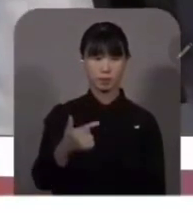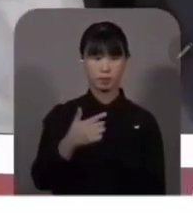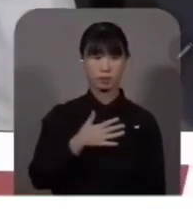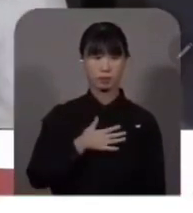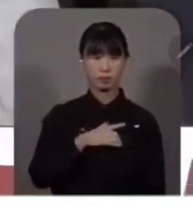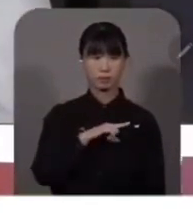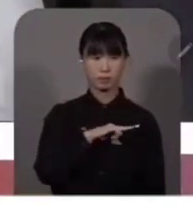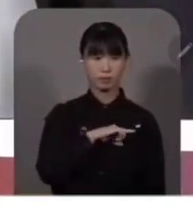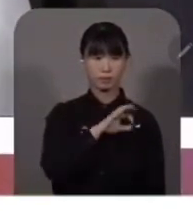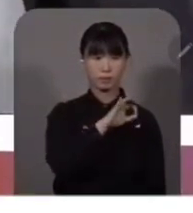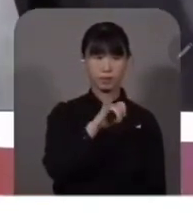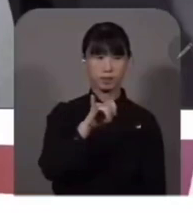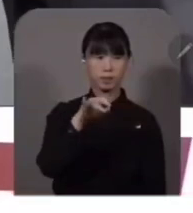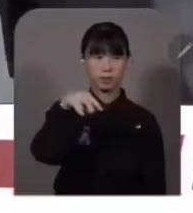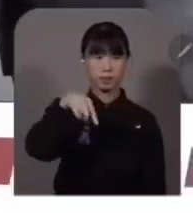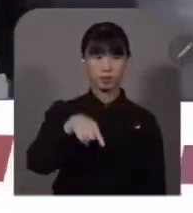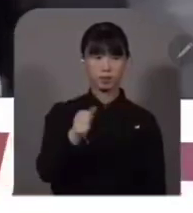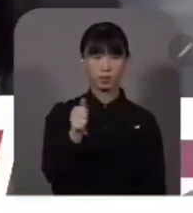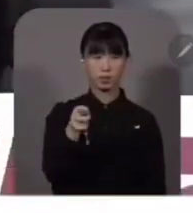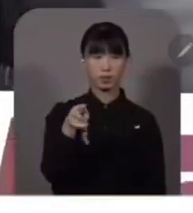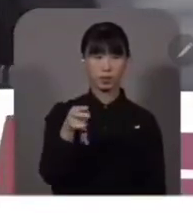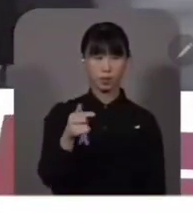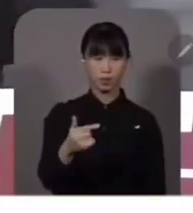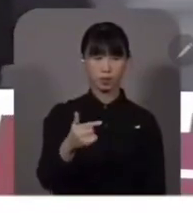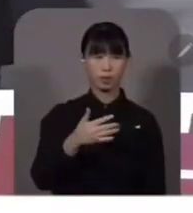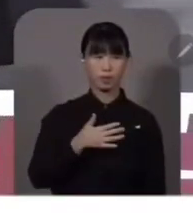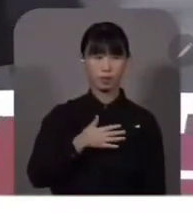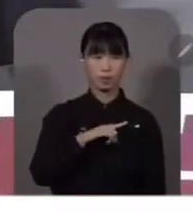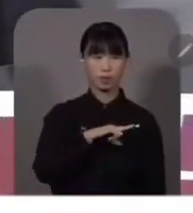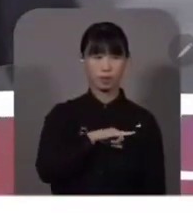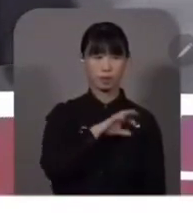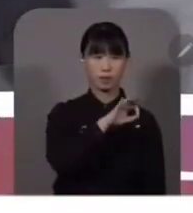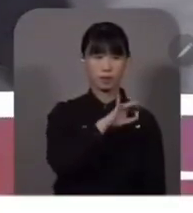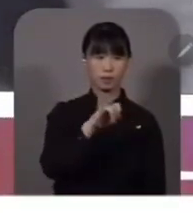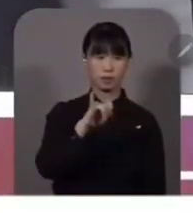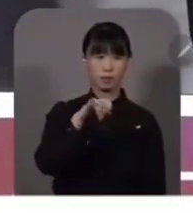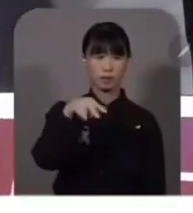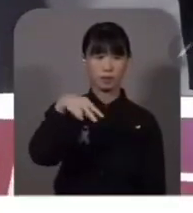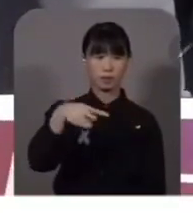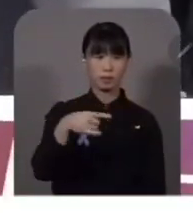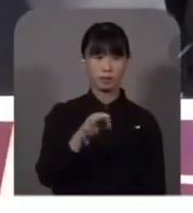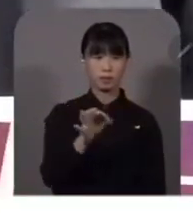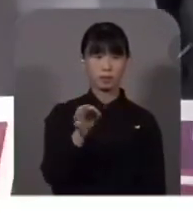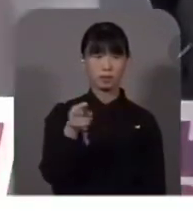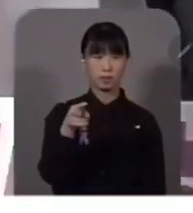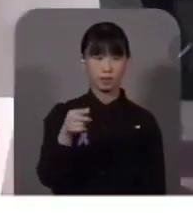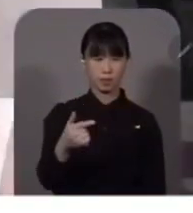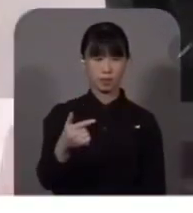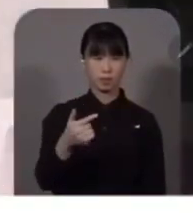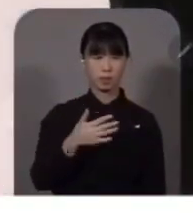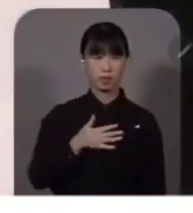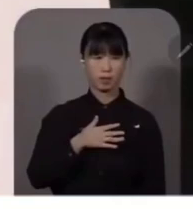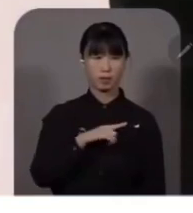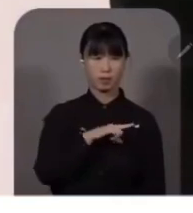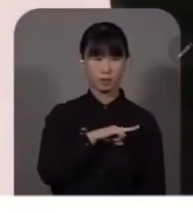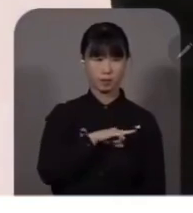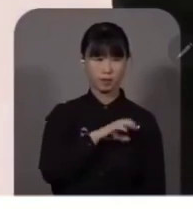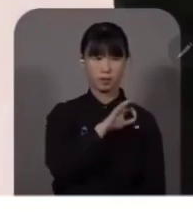내 이름은 이수연. 내 이름은 이승연.